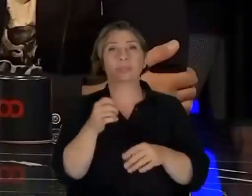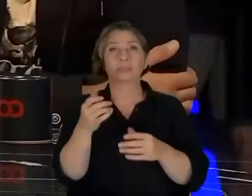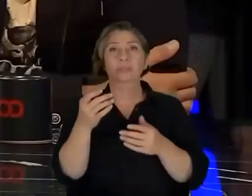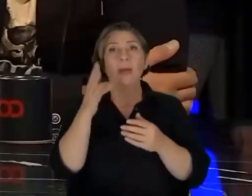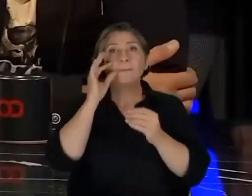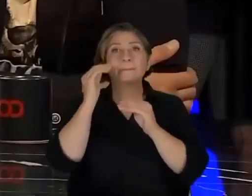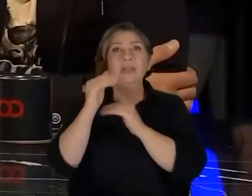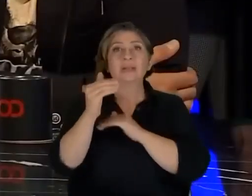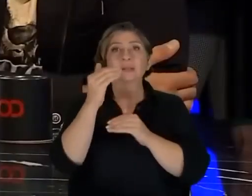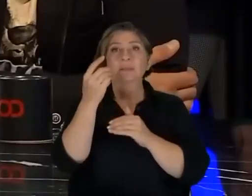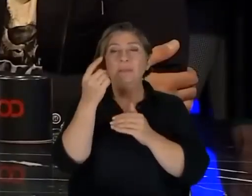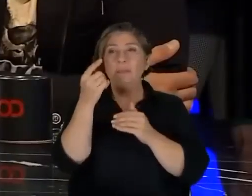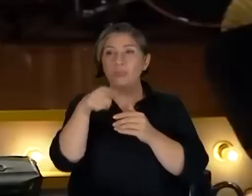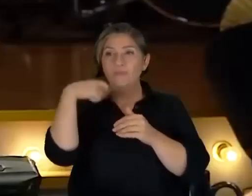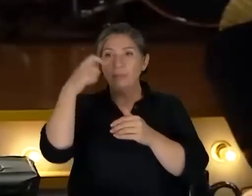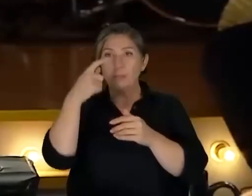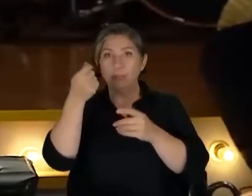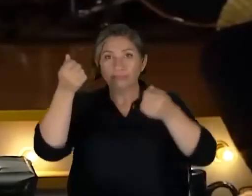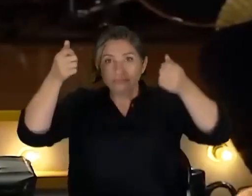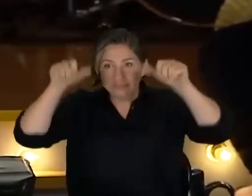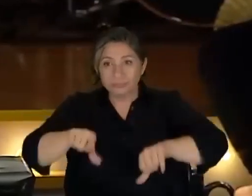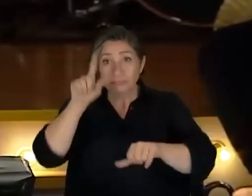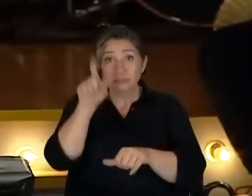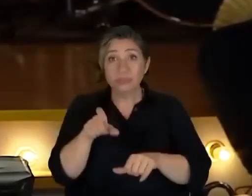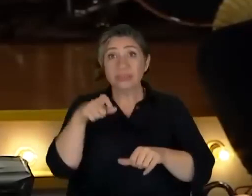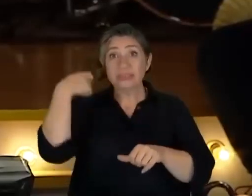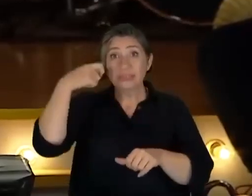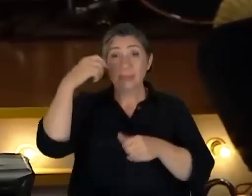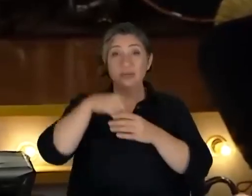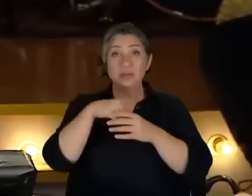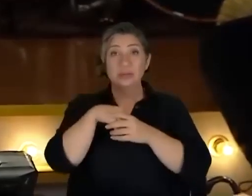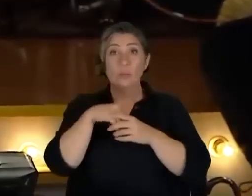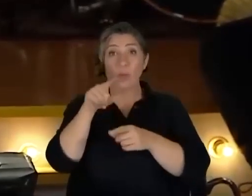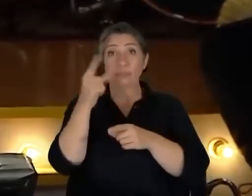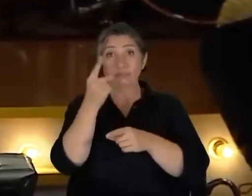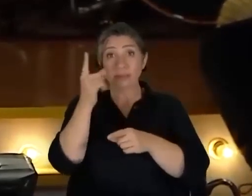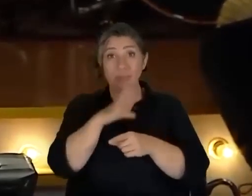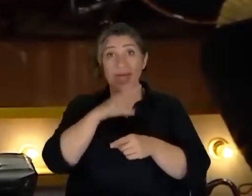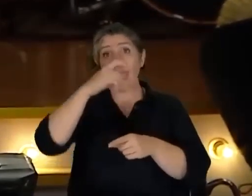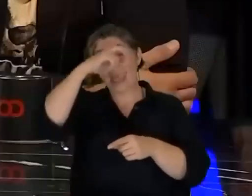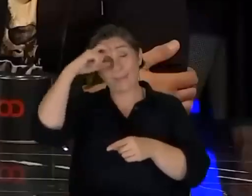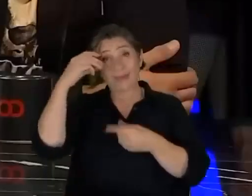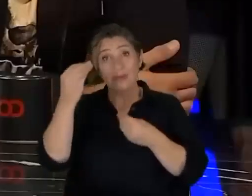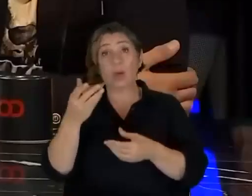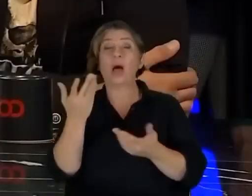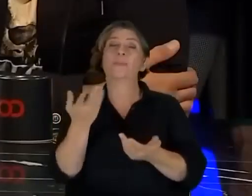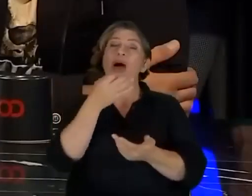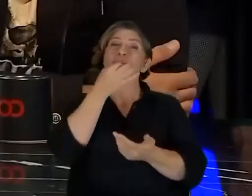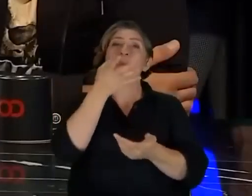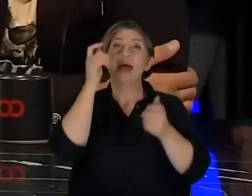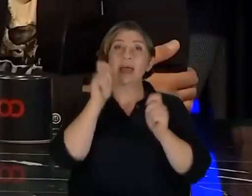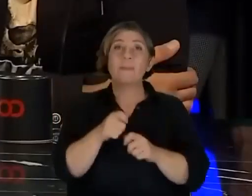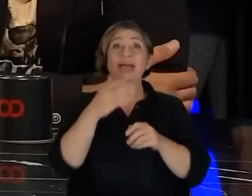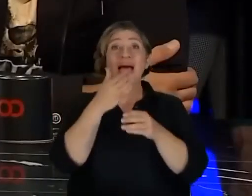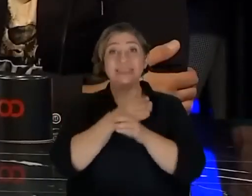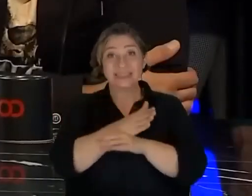Ya milletin derdi bu filmlerin çakılması mı? Sinemada evet, çok yani güzel. Böyle bir şey bir emek var veriliyor ve ama haber